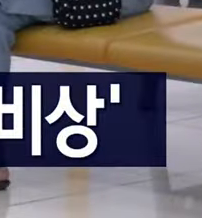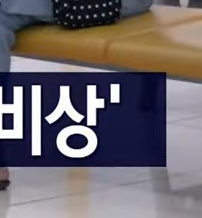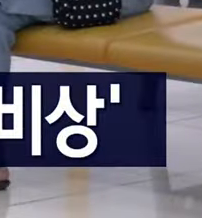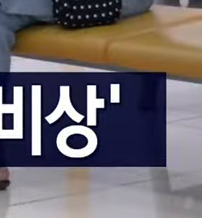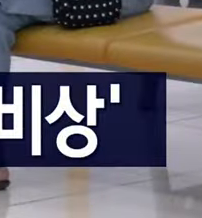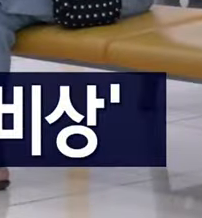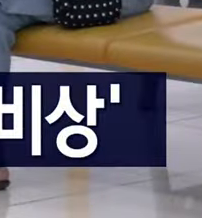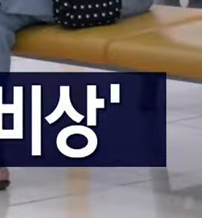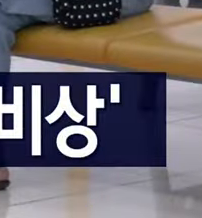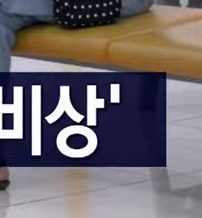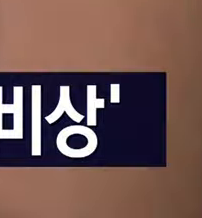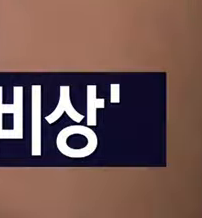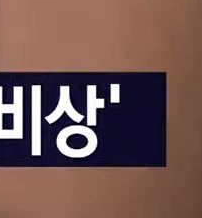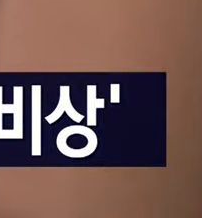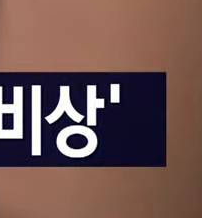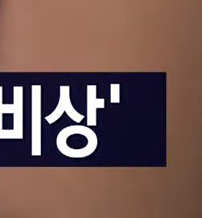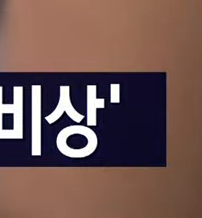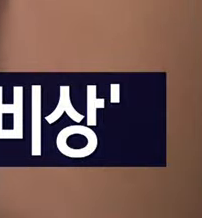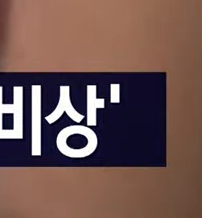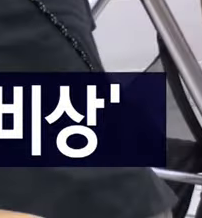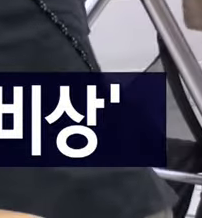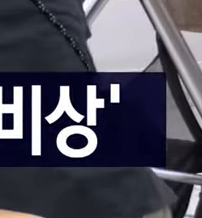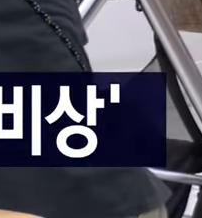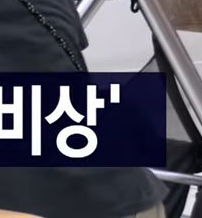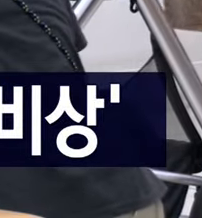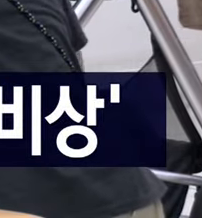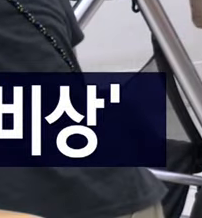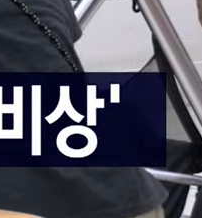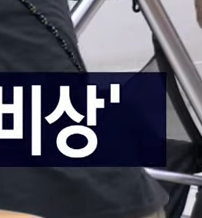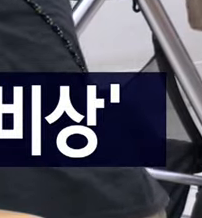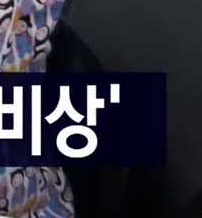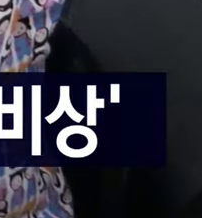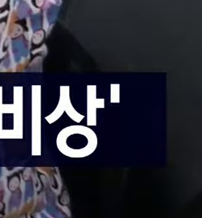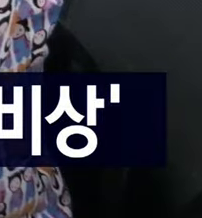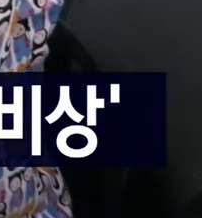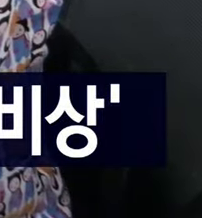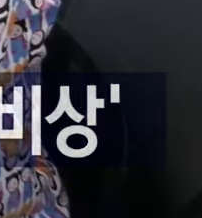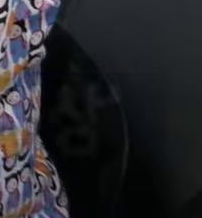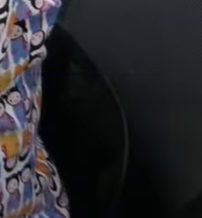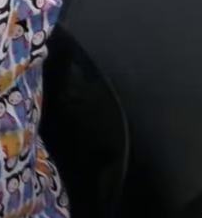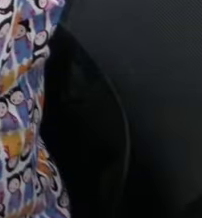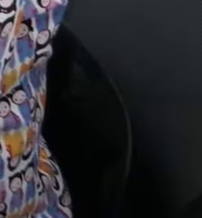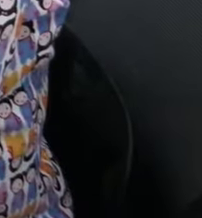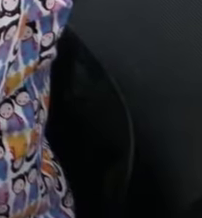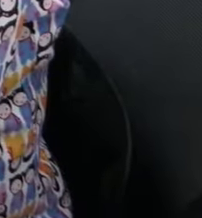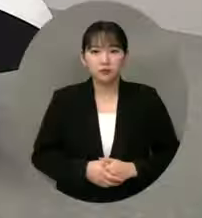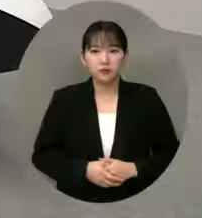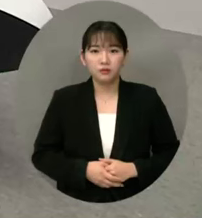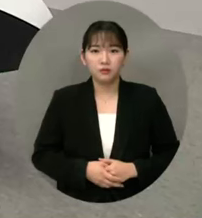수두가 유행 조짐을 보이고 있습니다. 영유아뿐 아니라 학생과 성인들의 감염 사례도 잇따르고 있습니다.